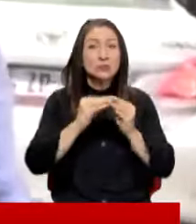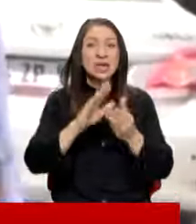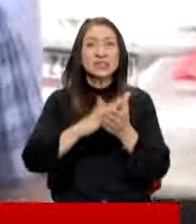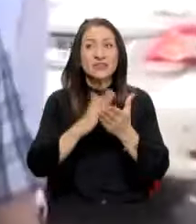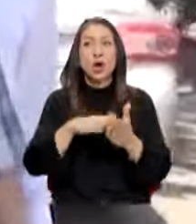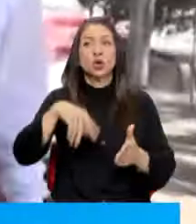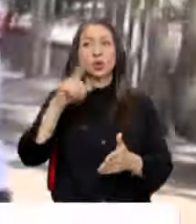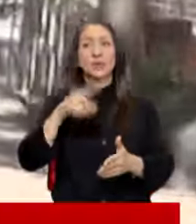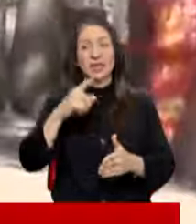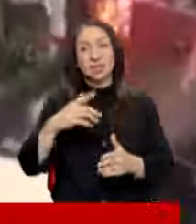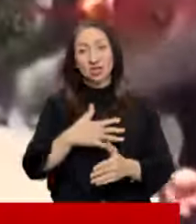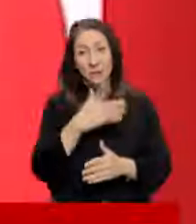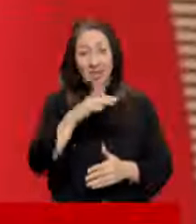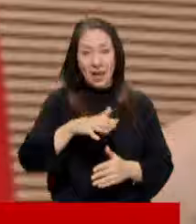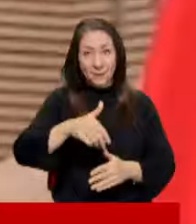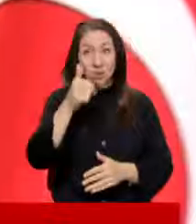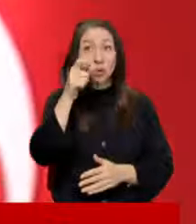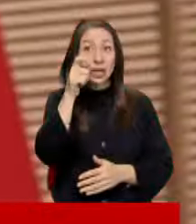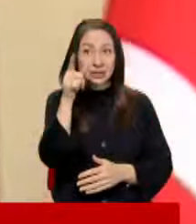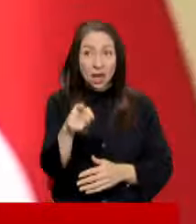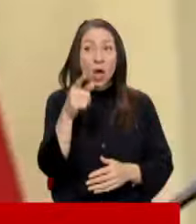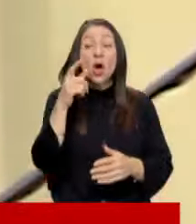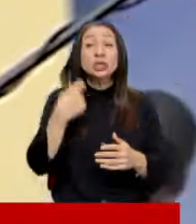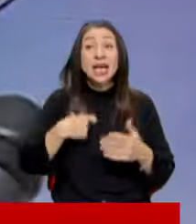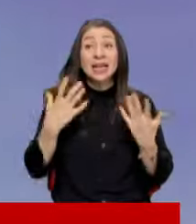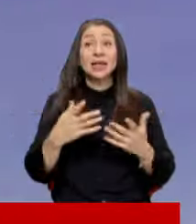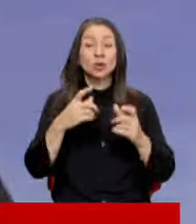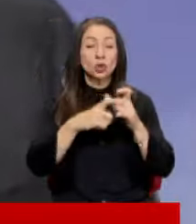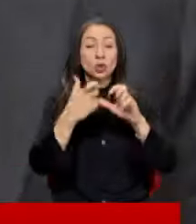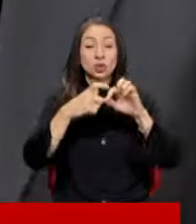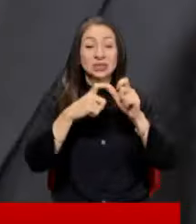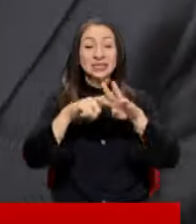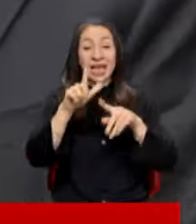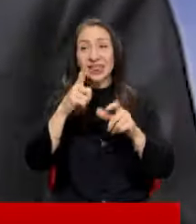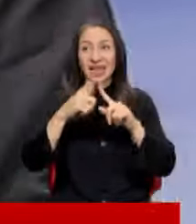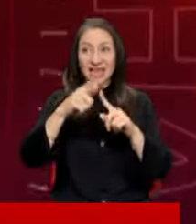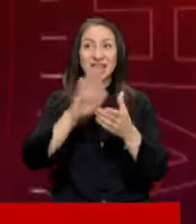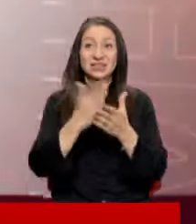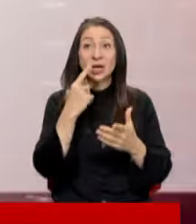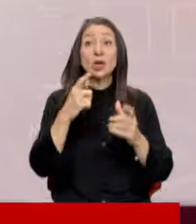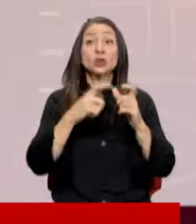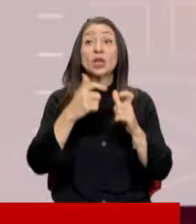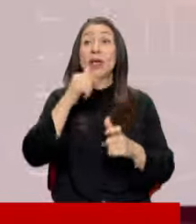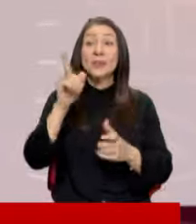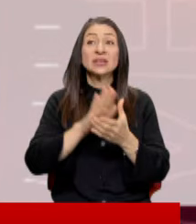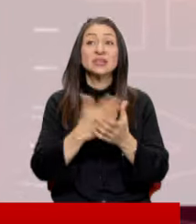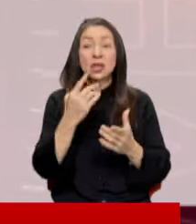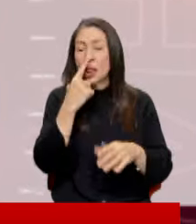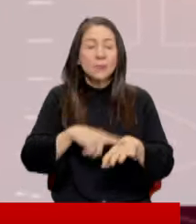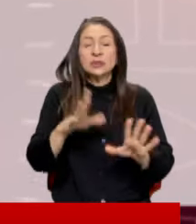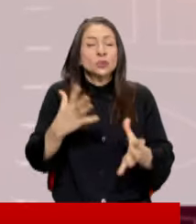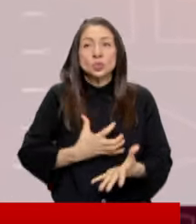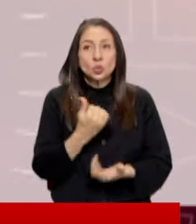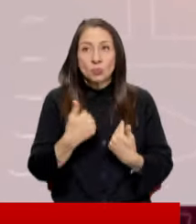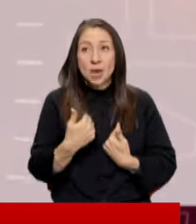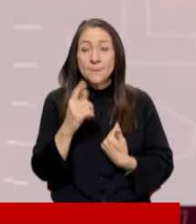gündemindeydi CHP genel başkanı Özgür Özel'in Özellikle de Gürsel Tekin'in istifasına değindi Gürsel abinin istifasına inanılmaz